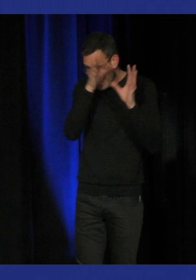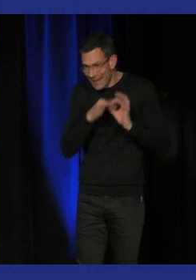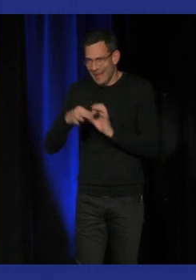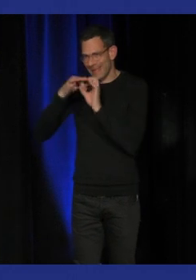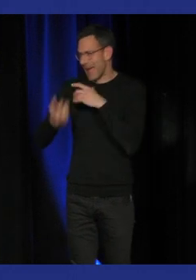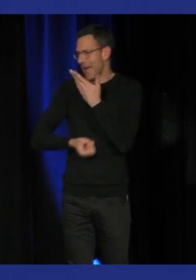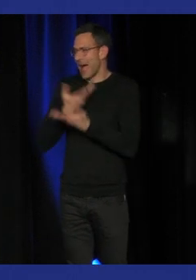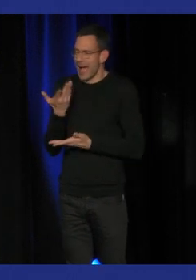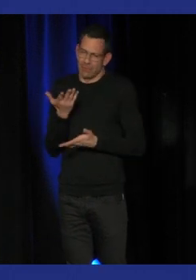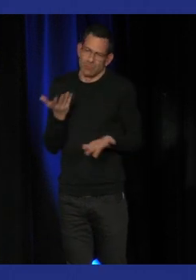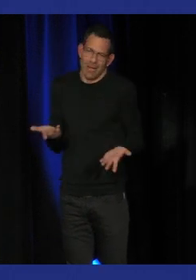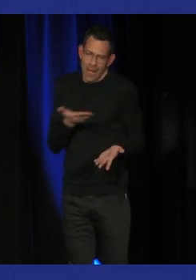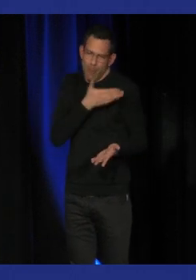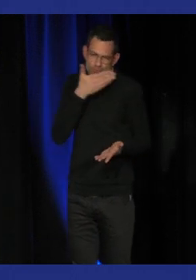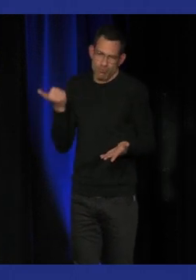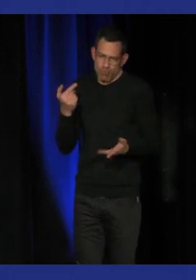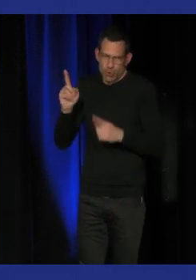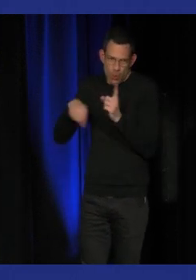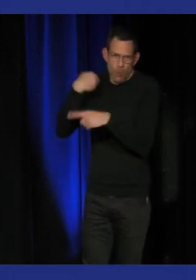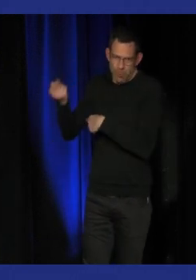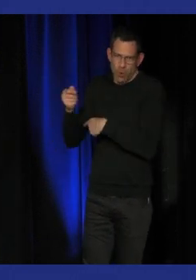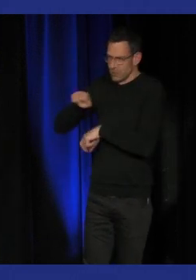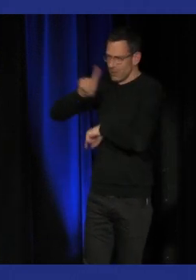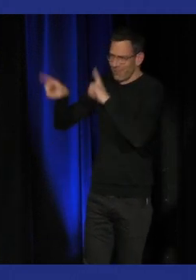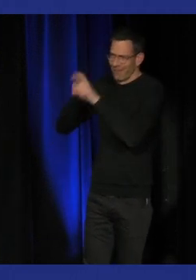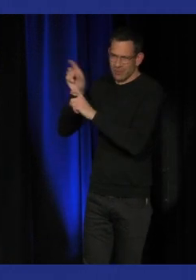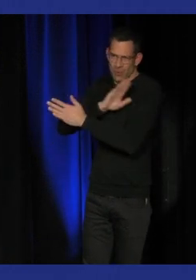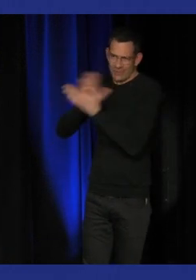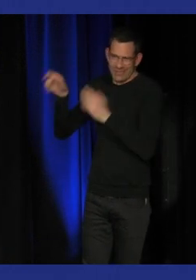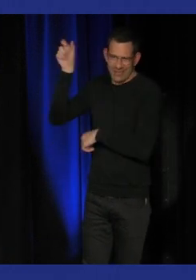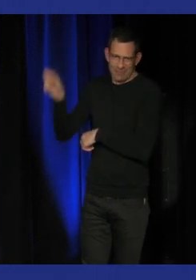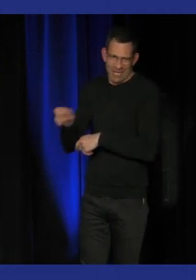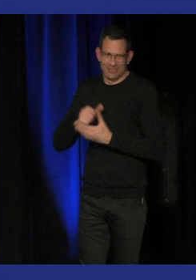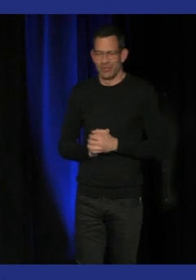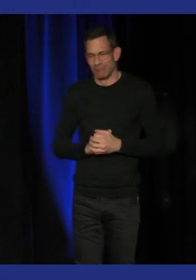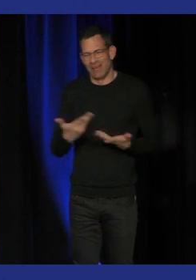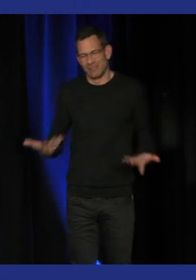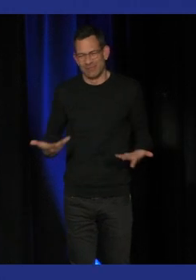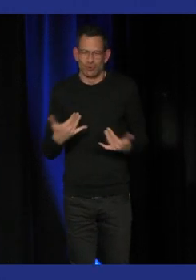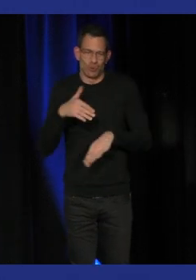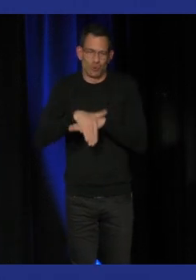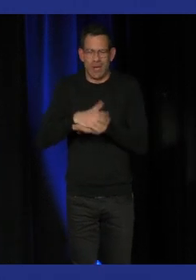sera un meilleur cadre que celui de ce soir pour répondre à votre question, madame. Voilà.